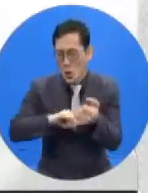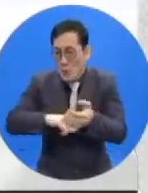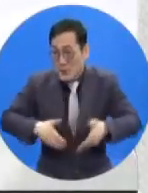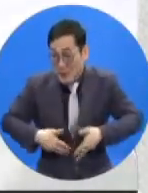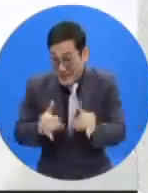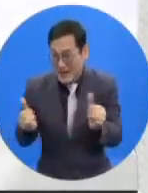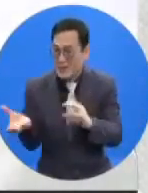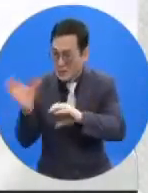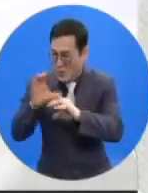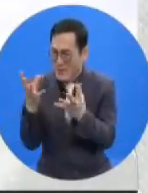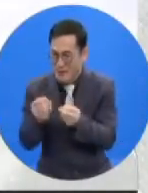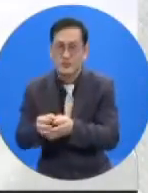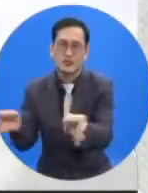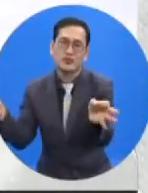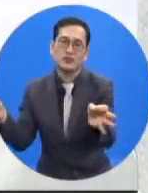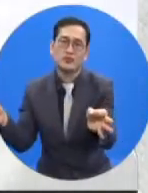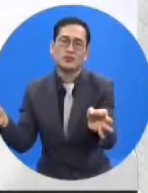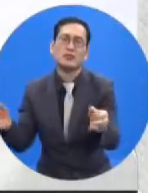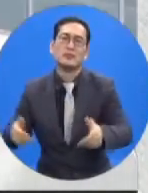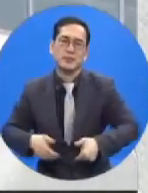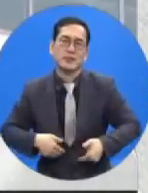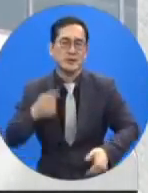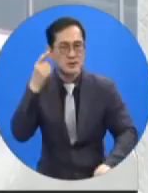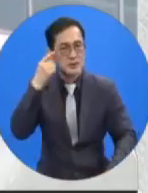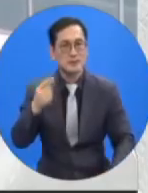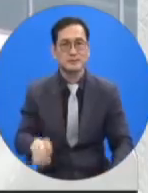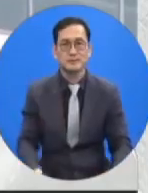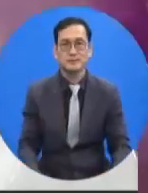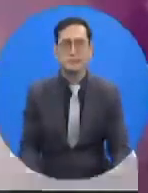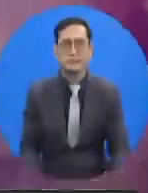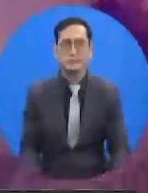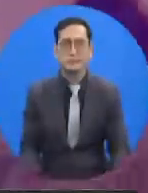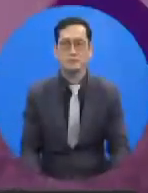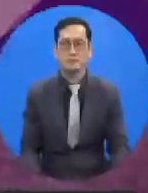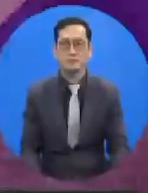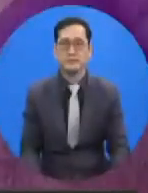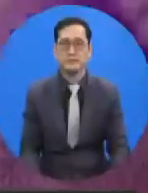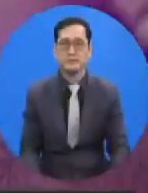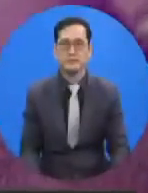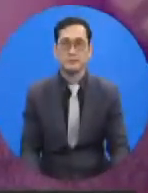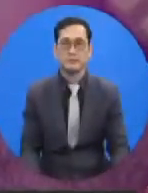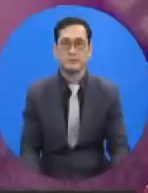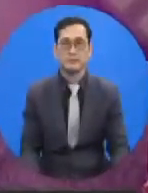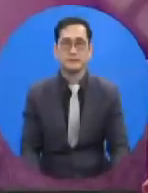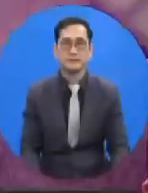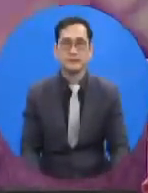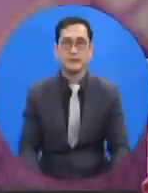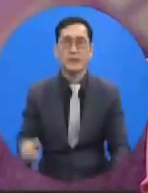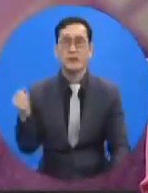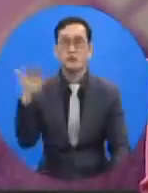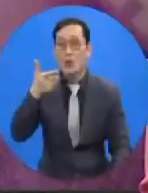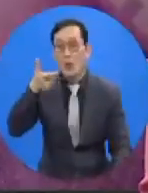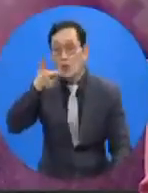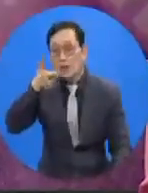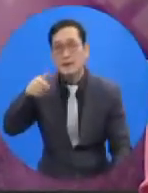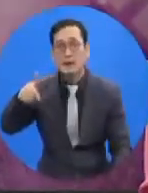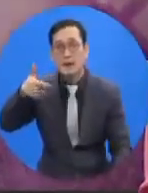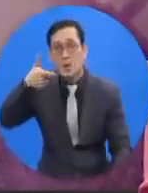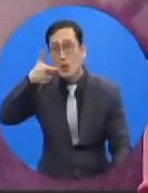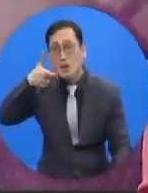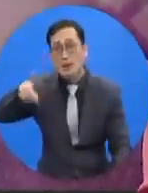대책을 마련하는 게 필요하지 않나 이런 생각도 해봅니다. 이 소식 듣고서 이경 대변인 전 한편으로 구로콜센터 감염이